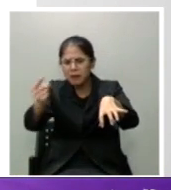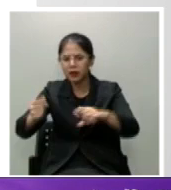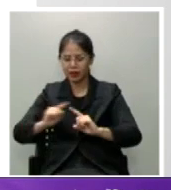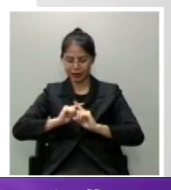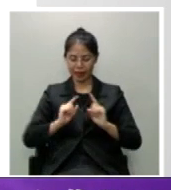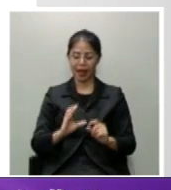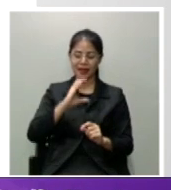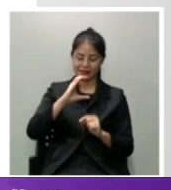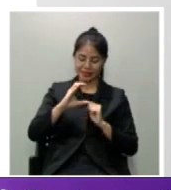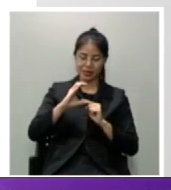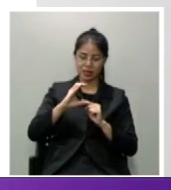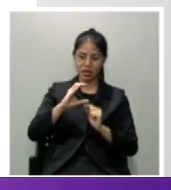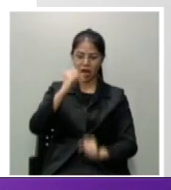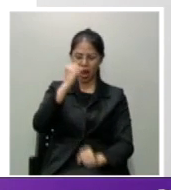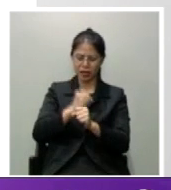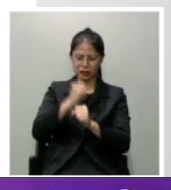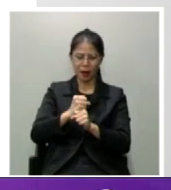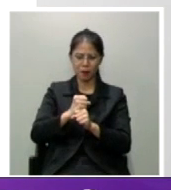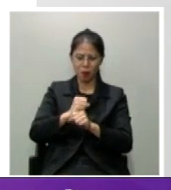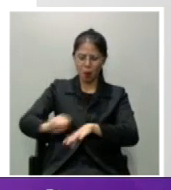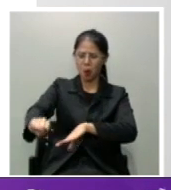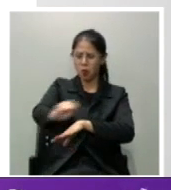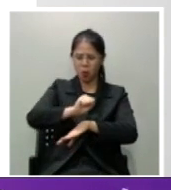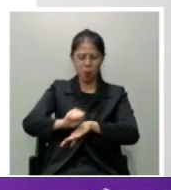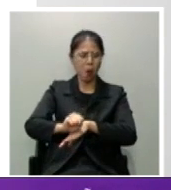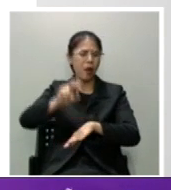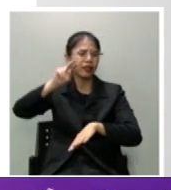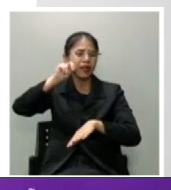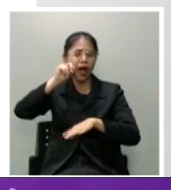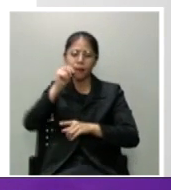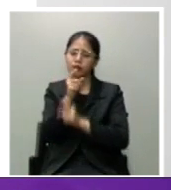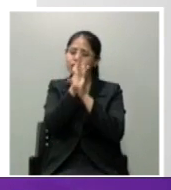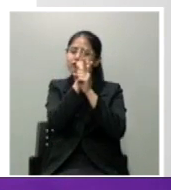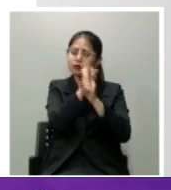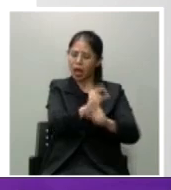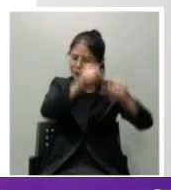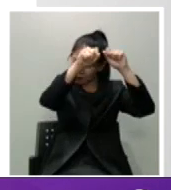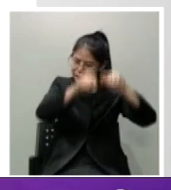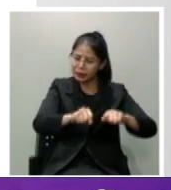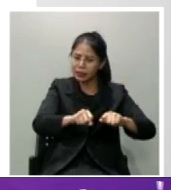นซีเนี่ยทำเป็นสวนน้ำทันทีตามมติรัฐบาลท่านนายกชวน